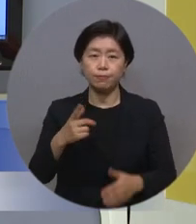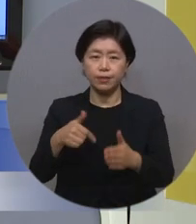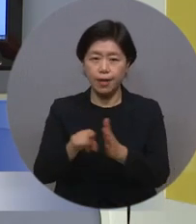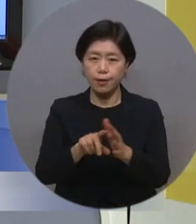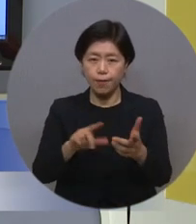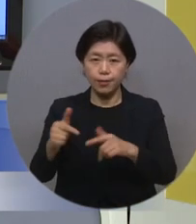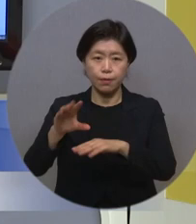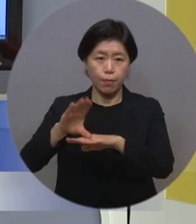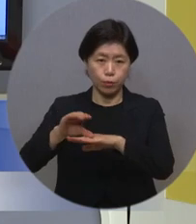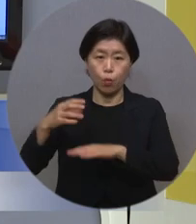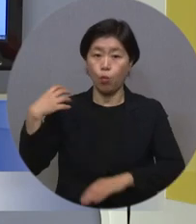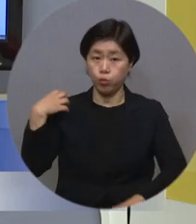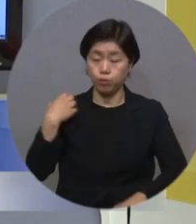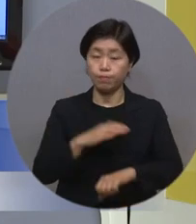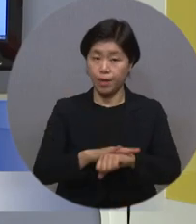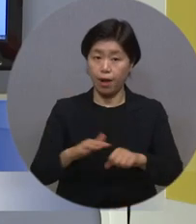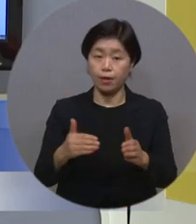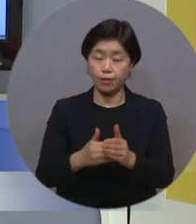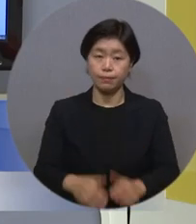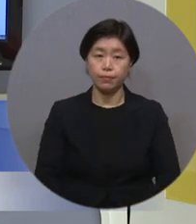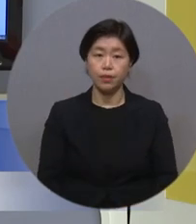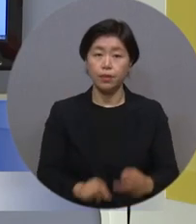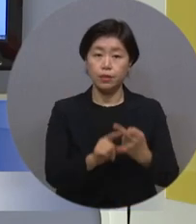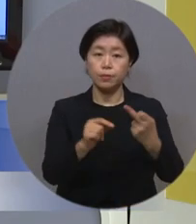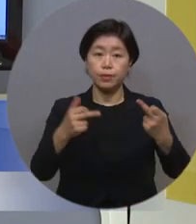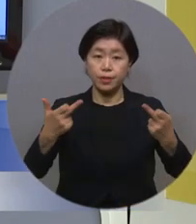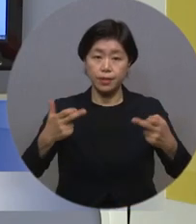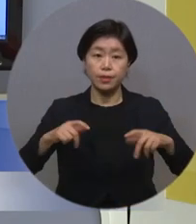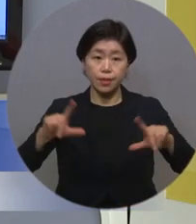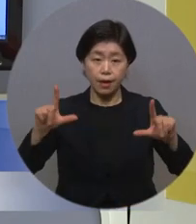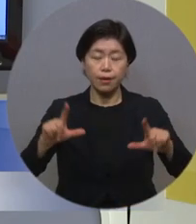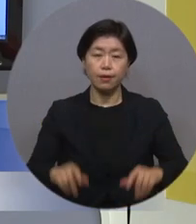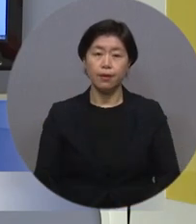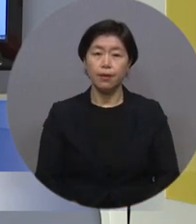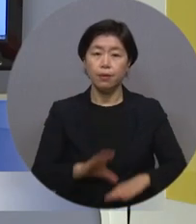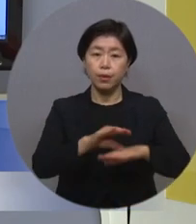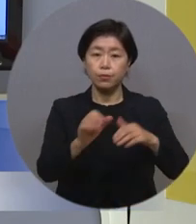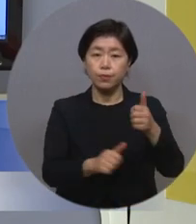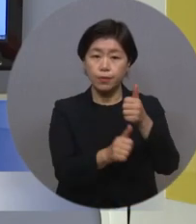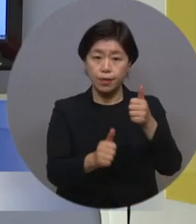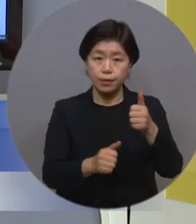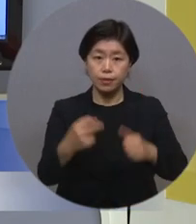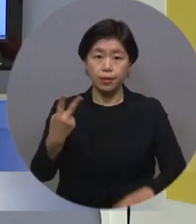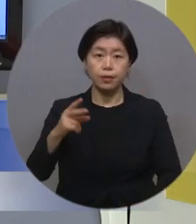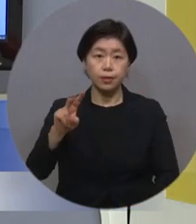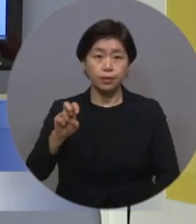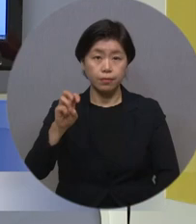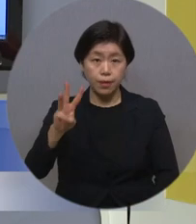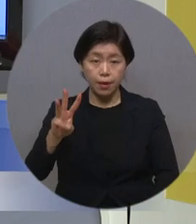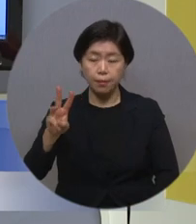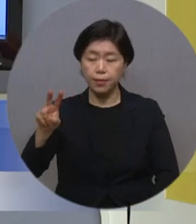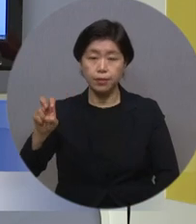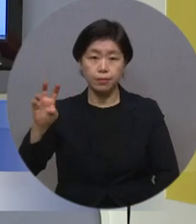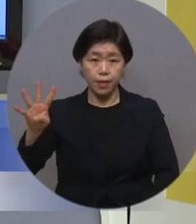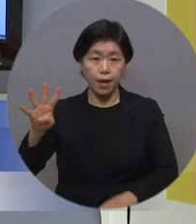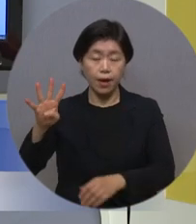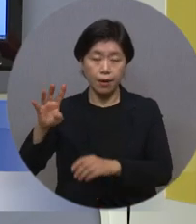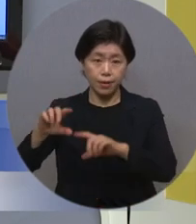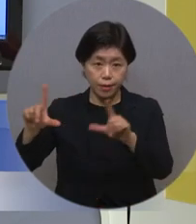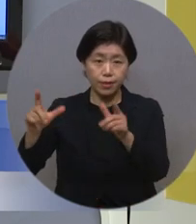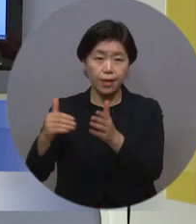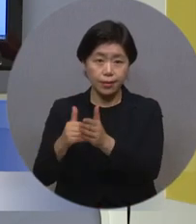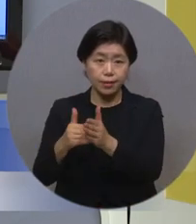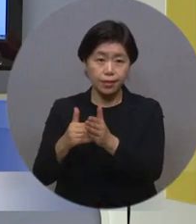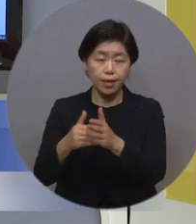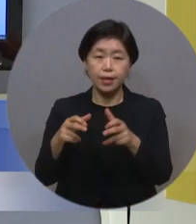이어갑니다 지난 7일 방송통신위원회는 2023년부터 2024년까지 장애인복지 채널